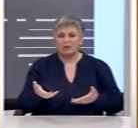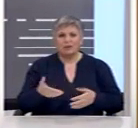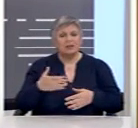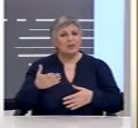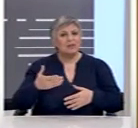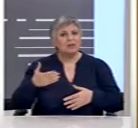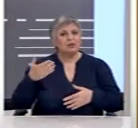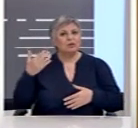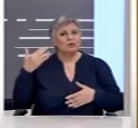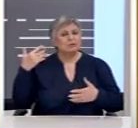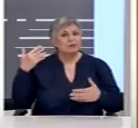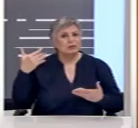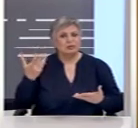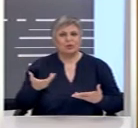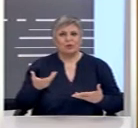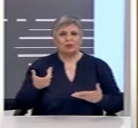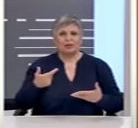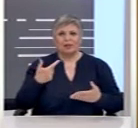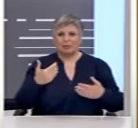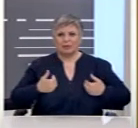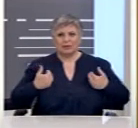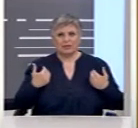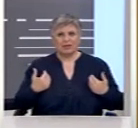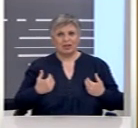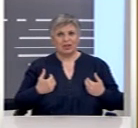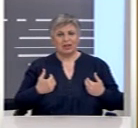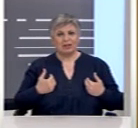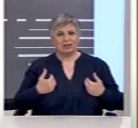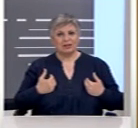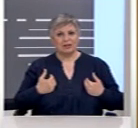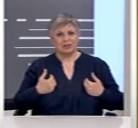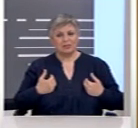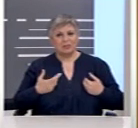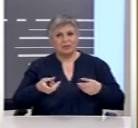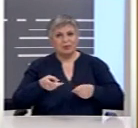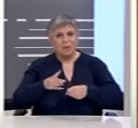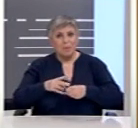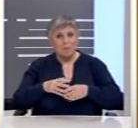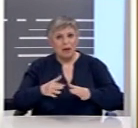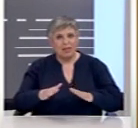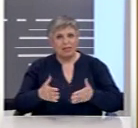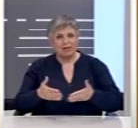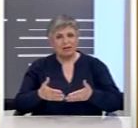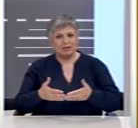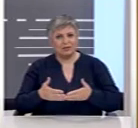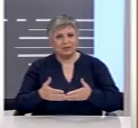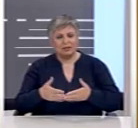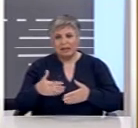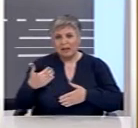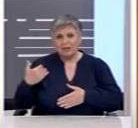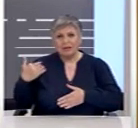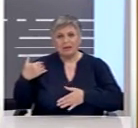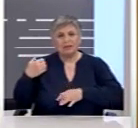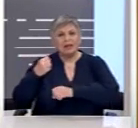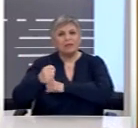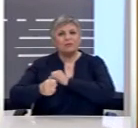εμείς στα χρόνια τους, που τώρα μόλις έχει ξεκινήσει η διαδικασία, τα τελευταία χρόνια εννοώ, και